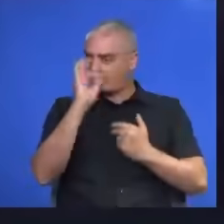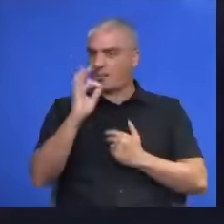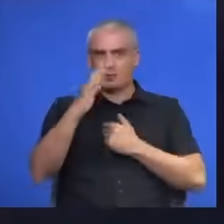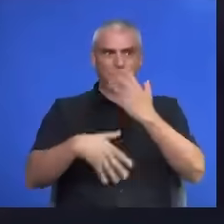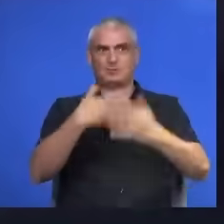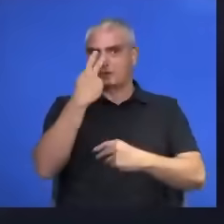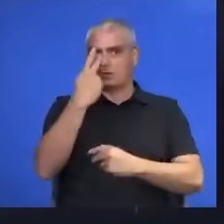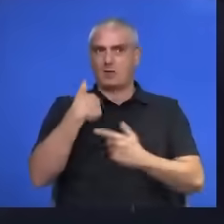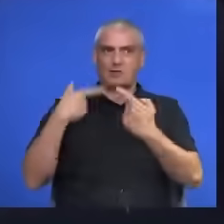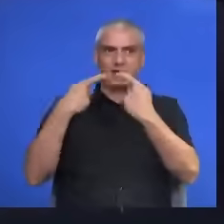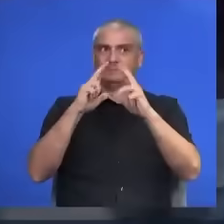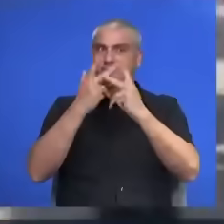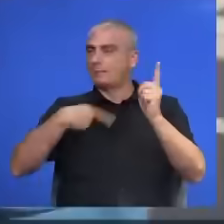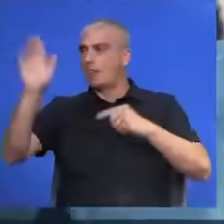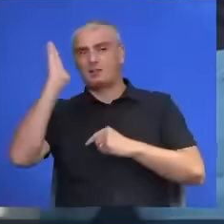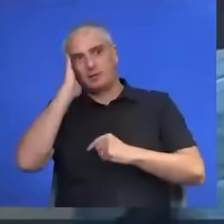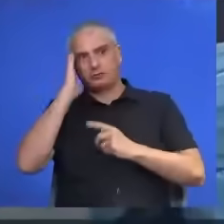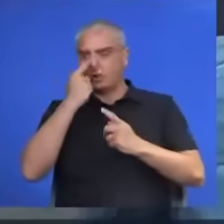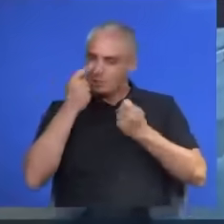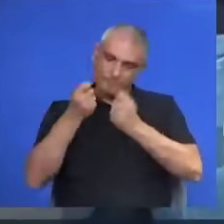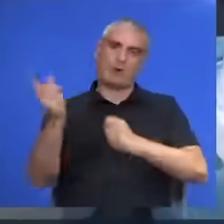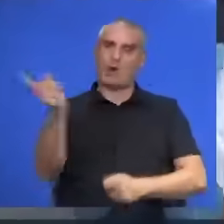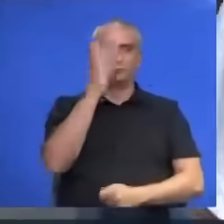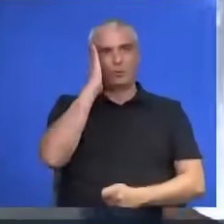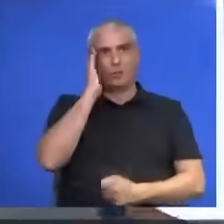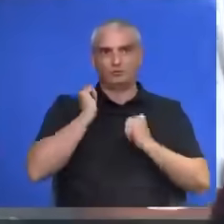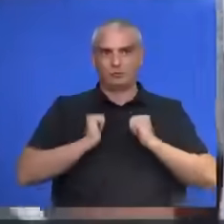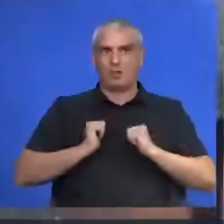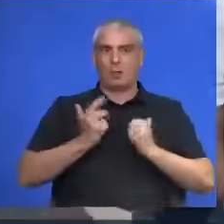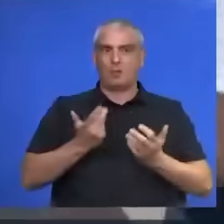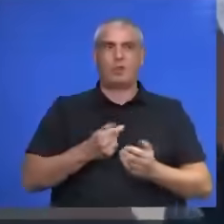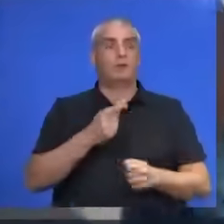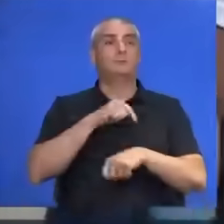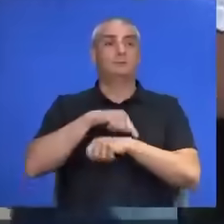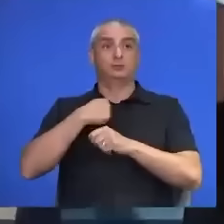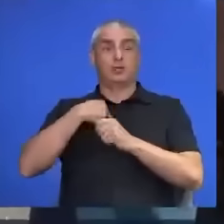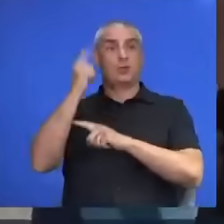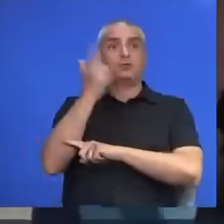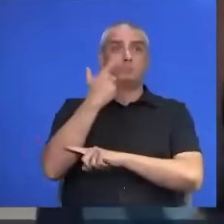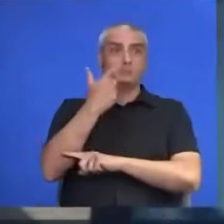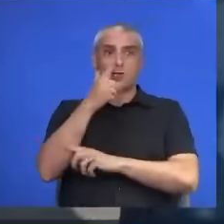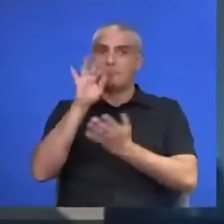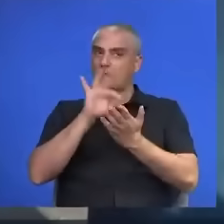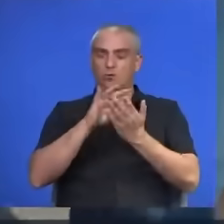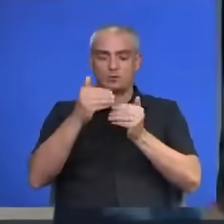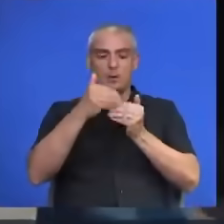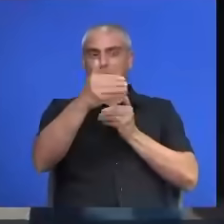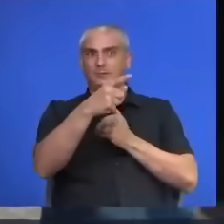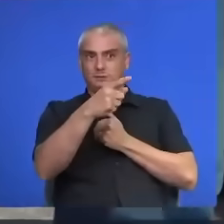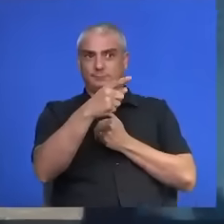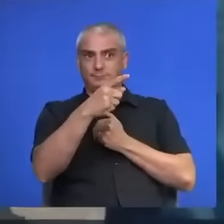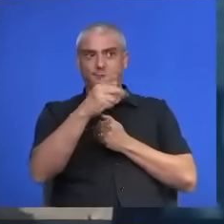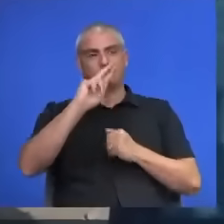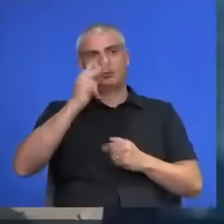צוותים ללכת לישון בשביל בקור. זמן שאנחנו מצלמים בנקודה לא רחוקה מאיתנו, שוב אירוע של